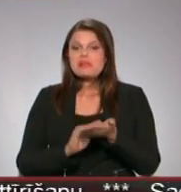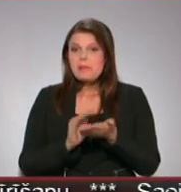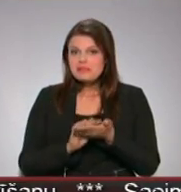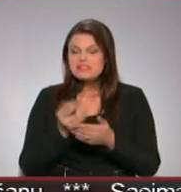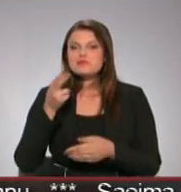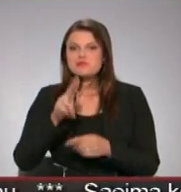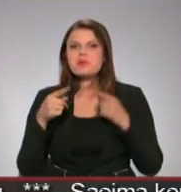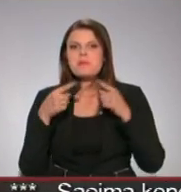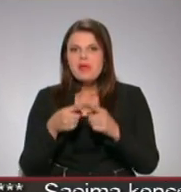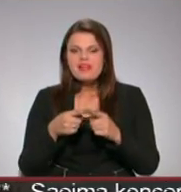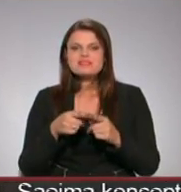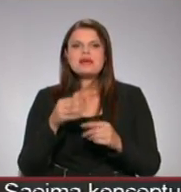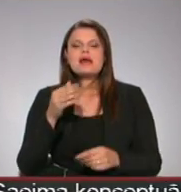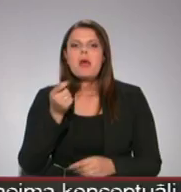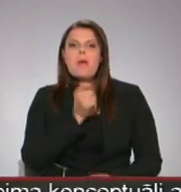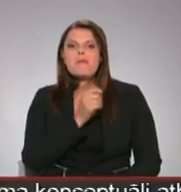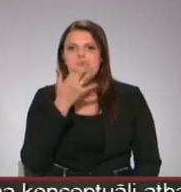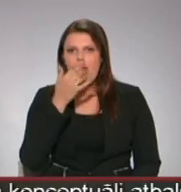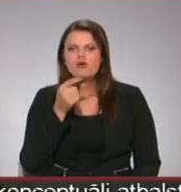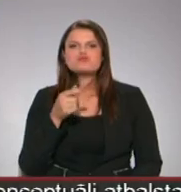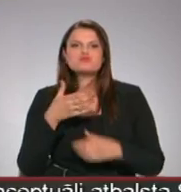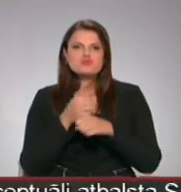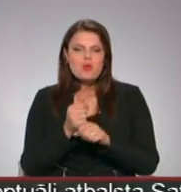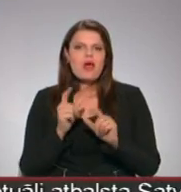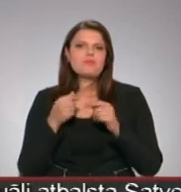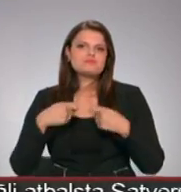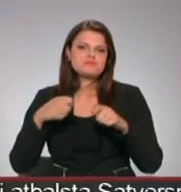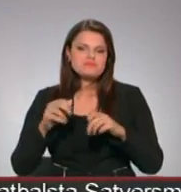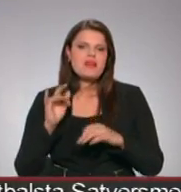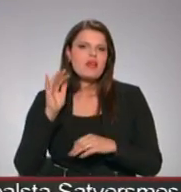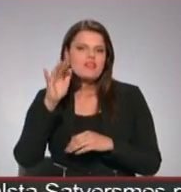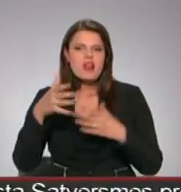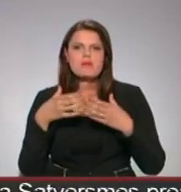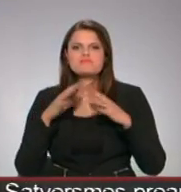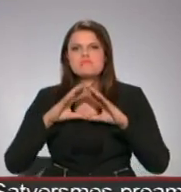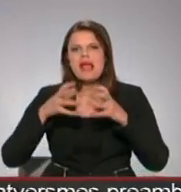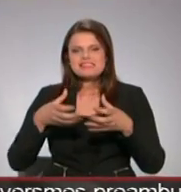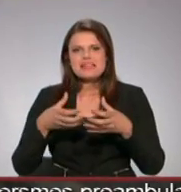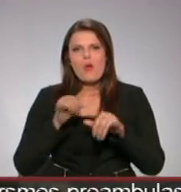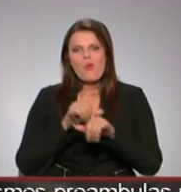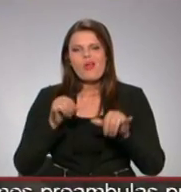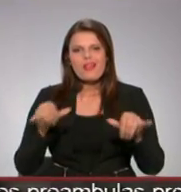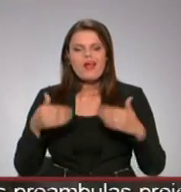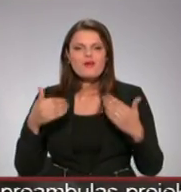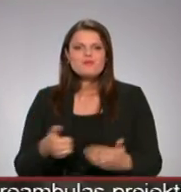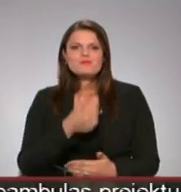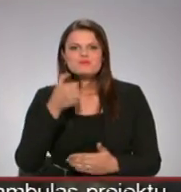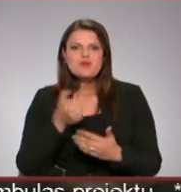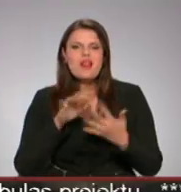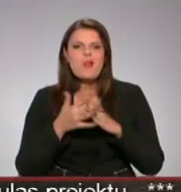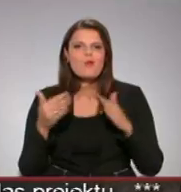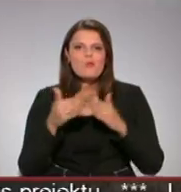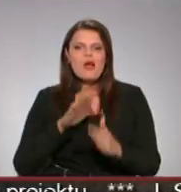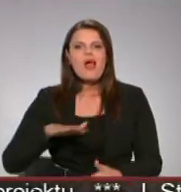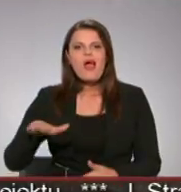ir mērķis ar bērru sulām doties tālāk pasaulē. Stāst Vidzemes televīzija. Šogad savu lauku māju